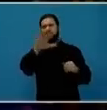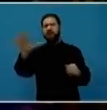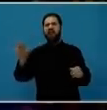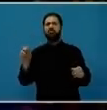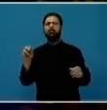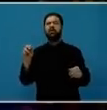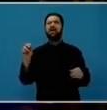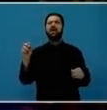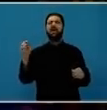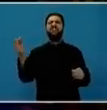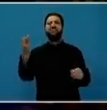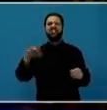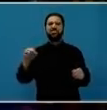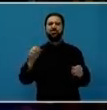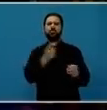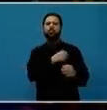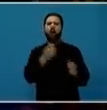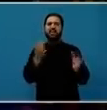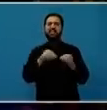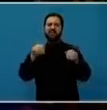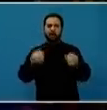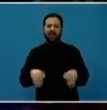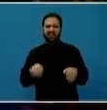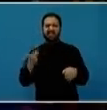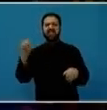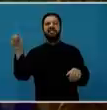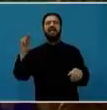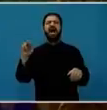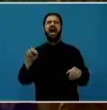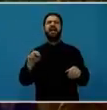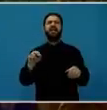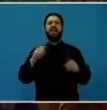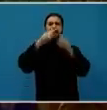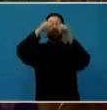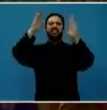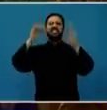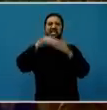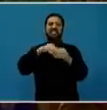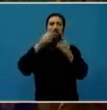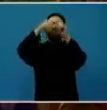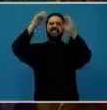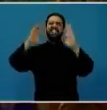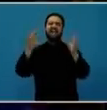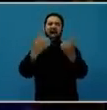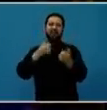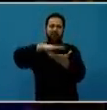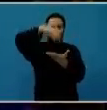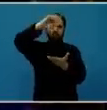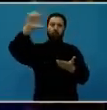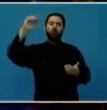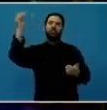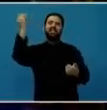prezentă, dar în spațiul bisericii avem Duhul lui Dumnezeu, avem bunătate, avem dragoste, avem